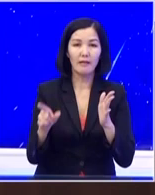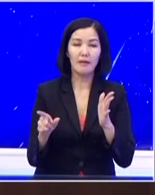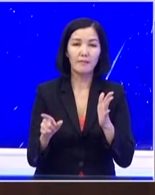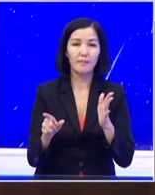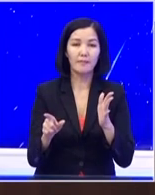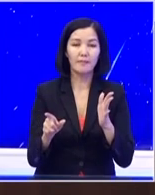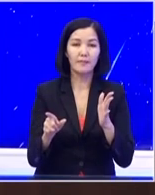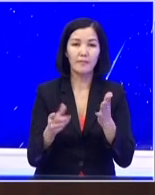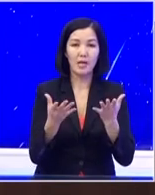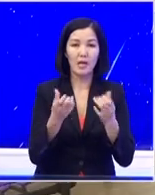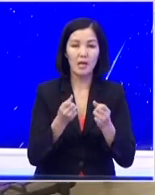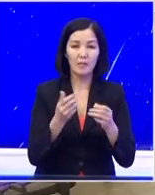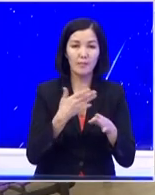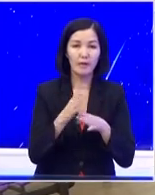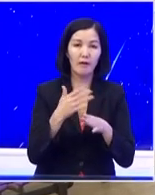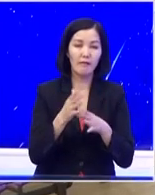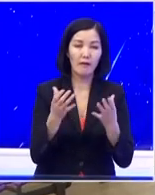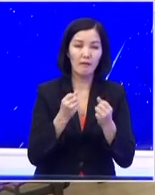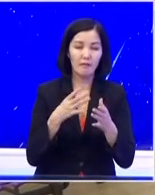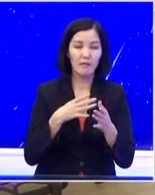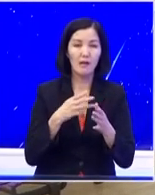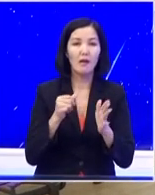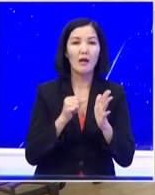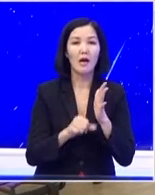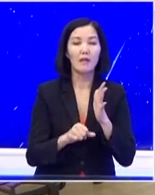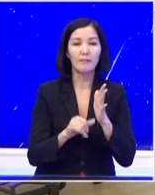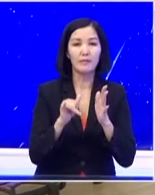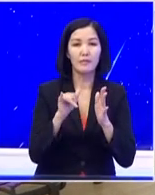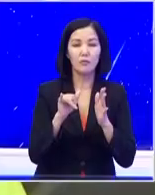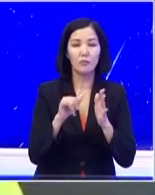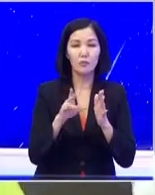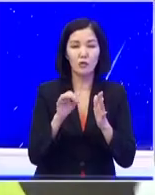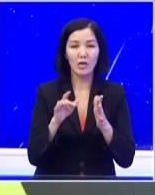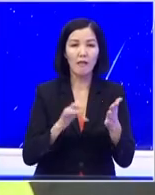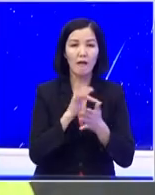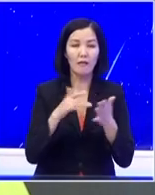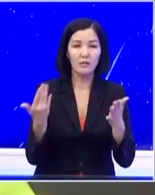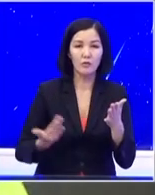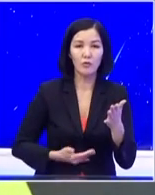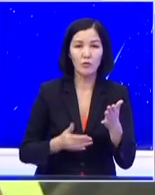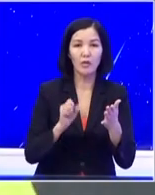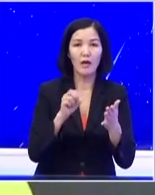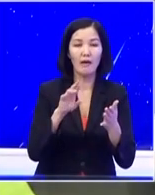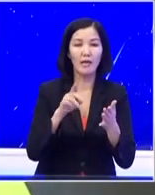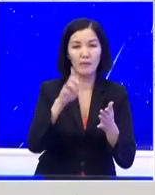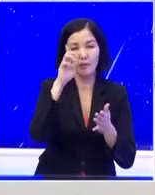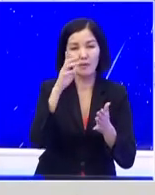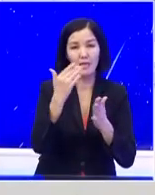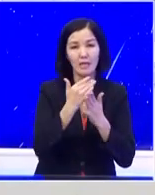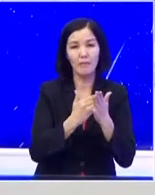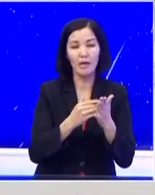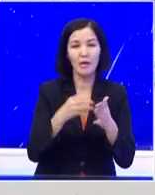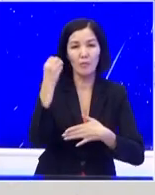бүгінгі 70 адам алып отыр грантты. Солардың бірі Үшарал қаласының тұрғыны Аян Қабдырашева. Мемлекет қаражатынан ол